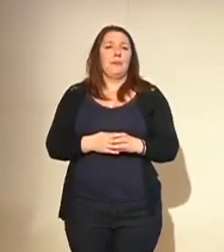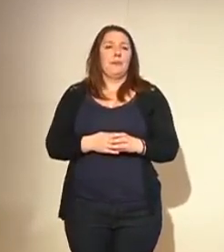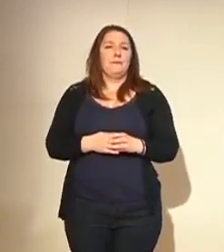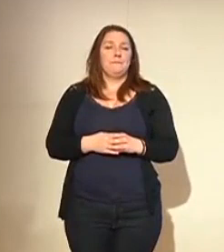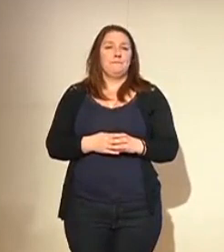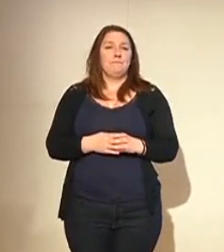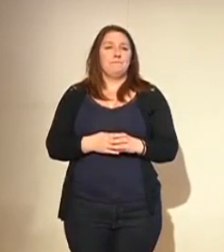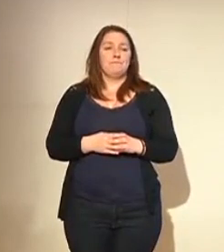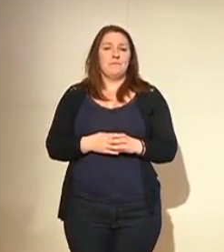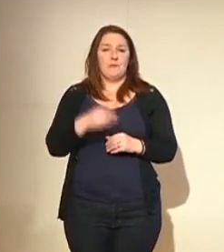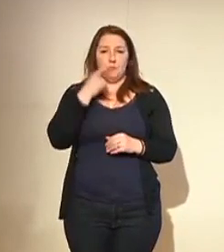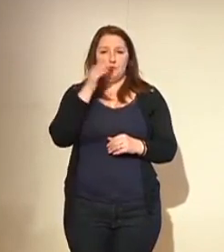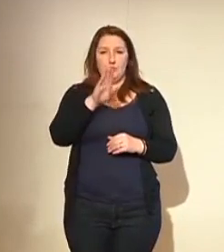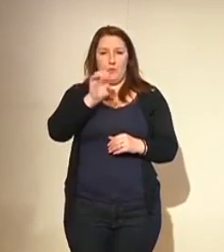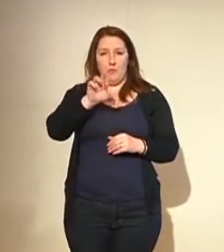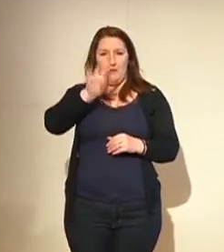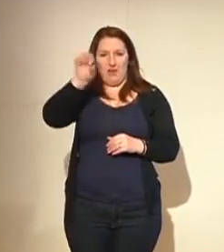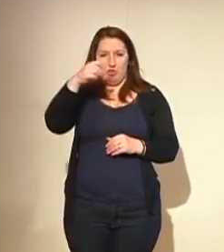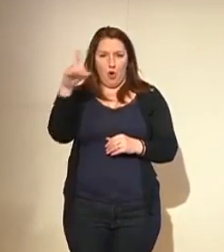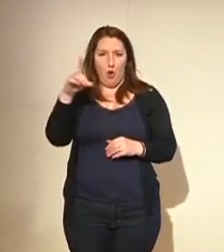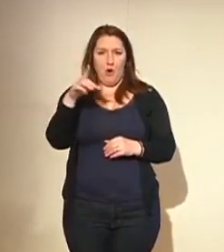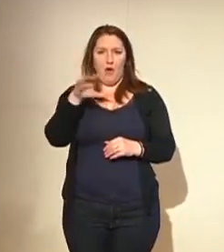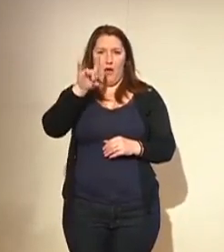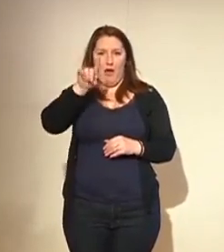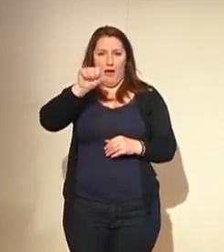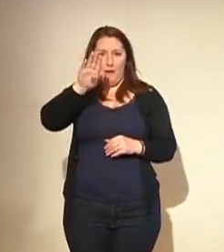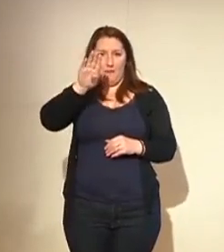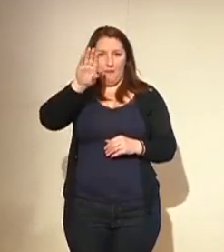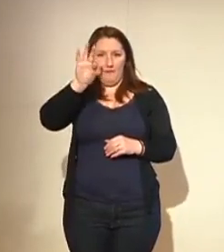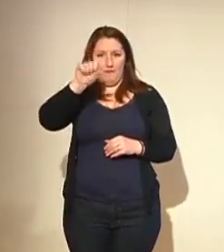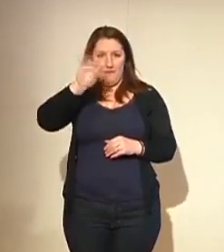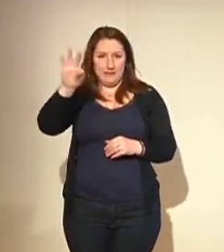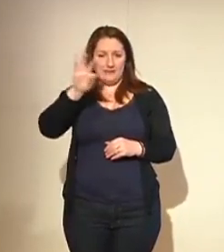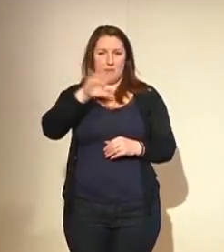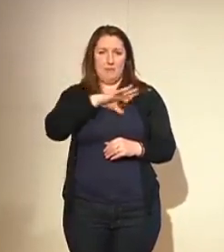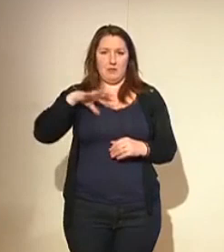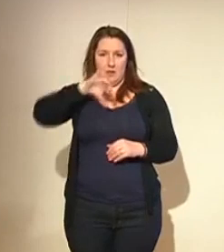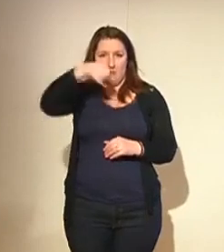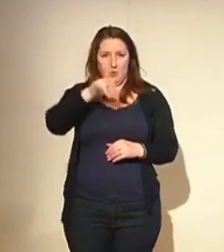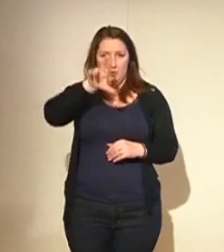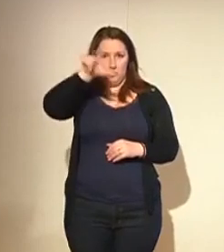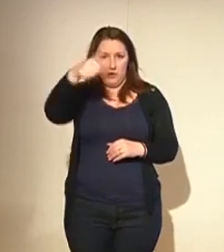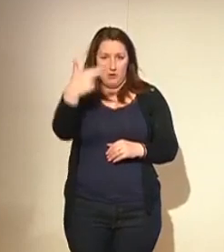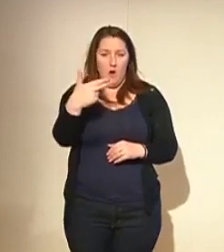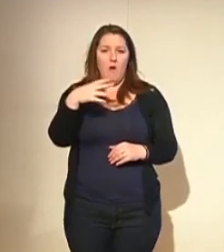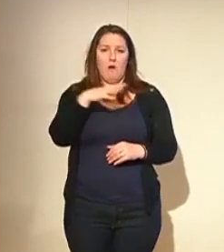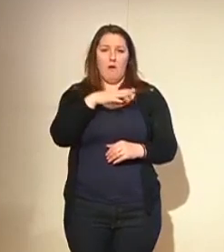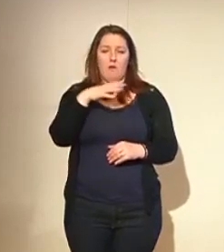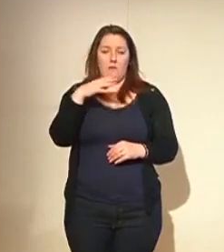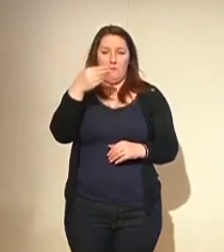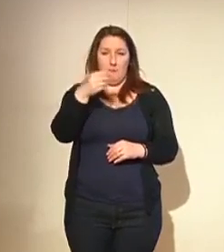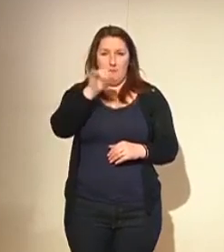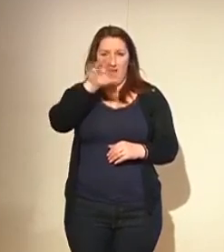candidats Monsieur Bertrand monsieur apfast monsieur Julien madame Julien monsieur Merot madame Richard